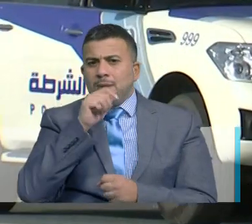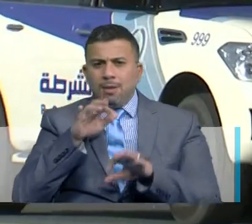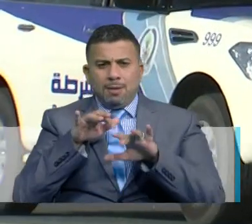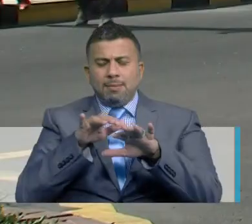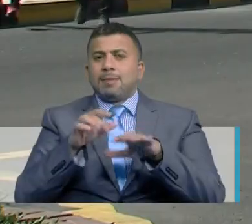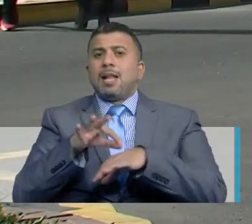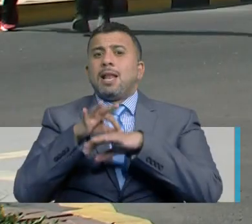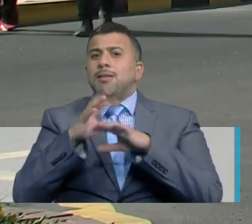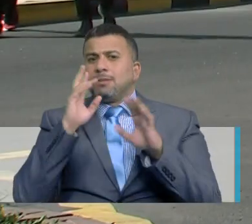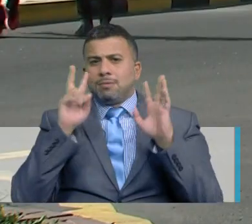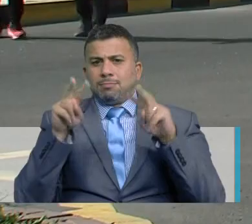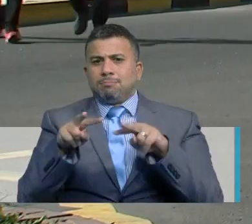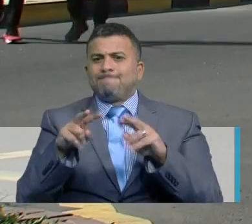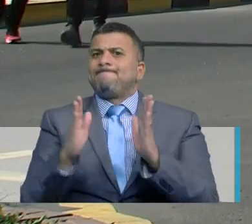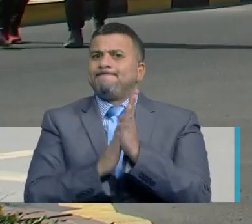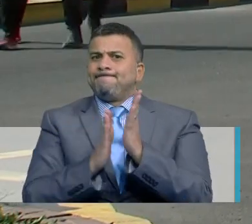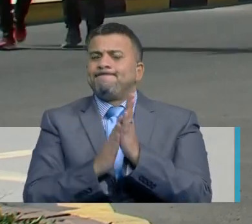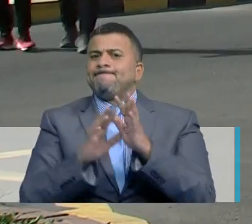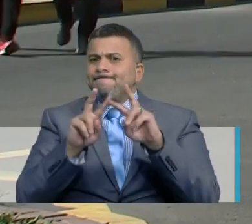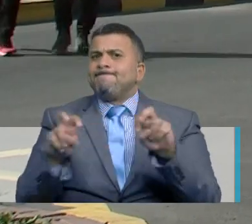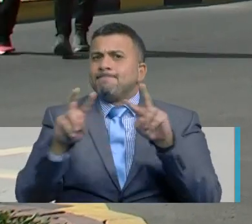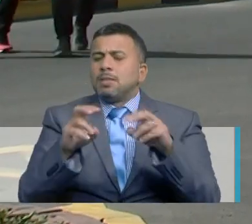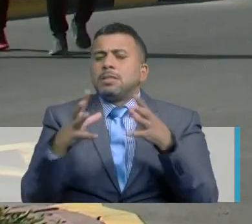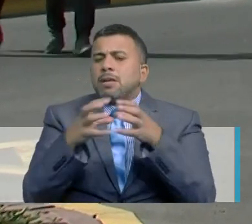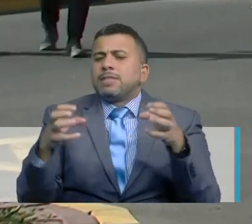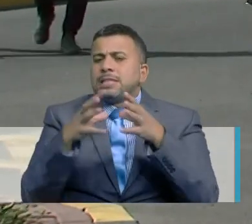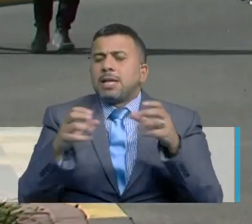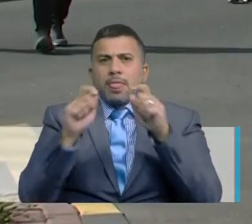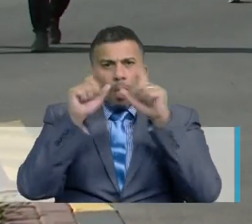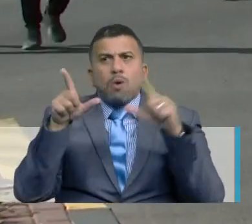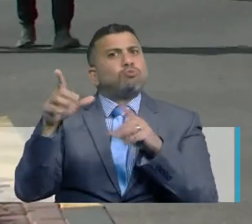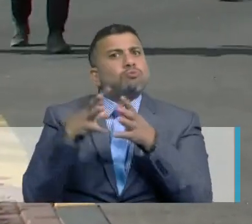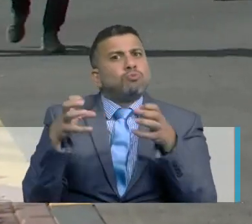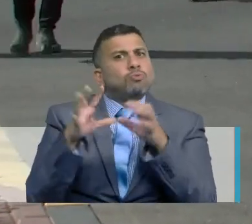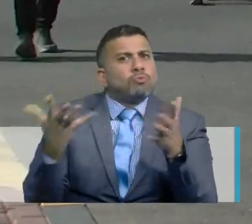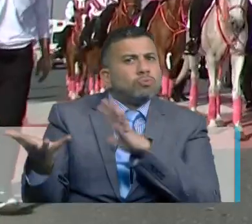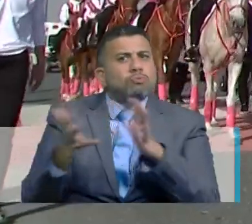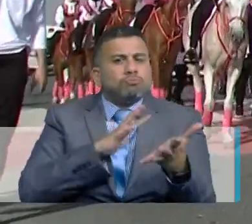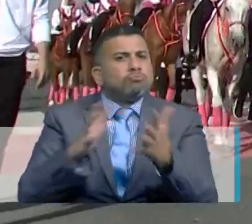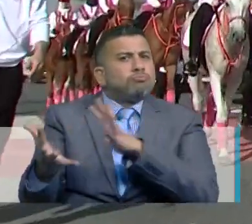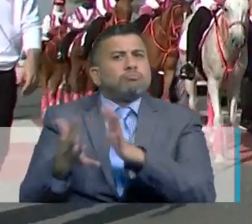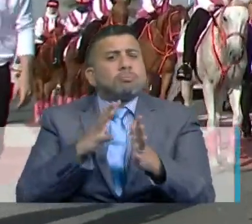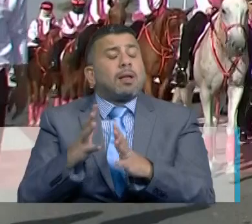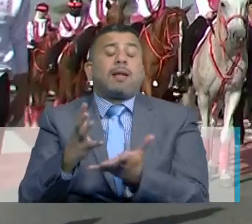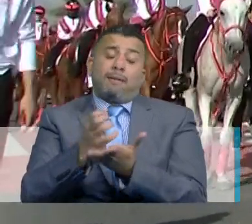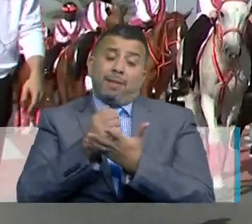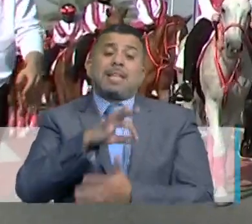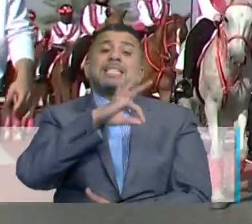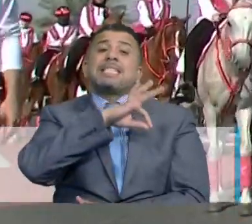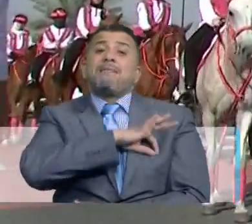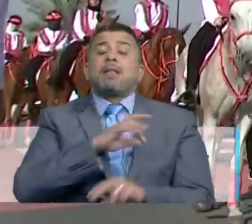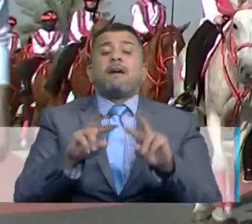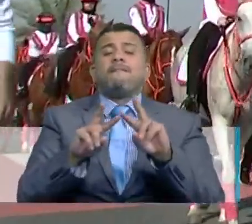المارة والسكان لتشجيعهم للاستفسار أكثر عن حملة التوعية وكيفية الاستفادة